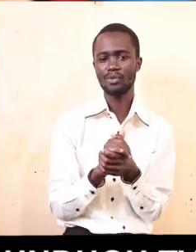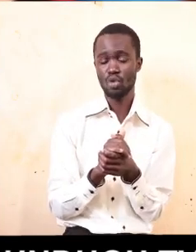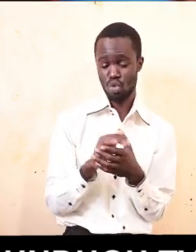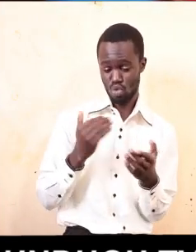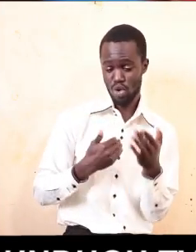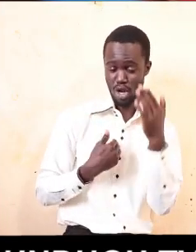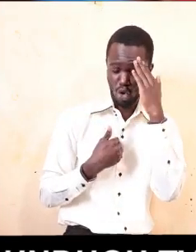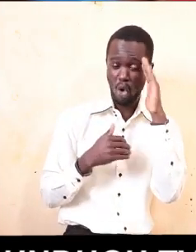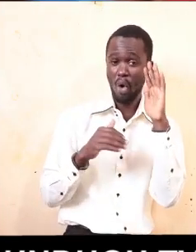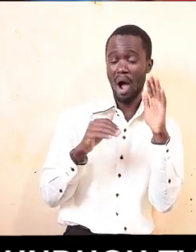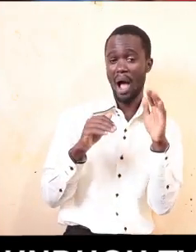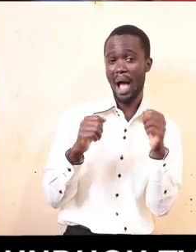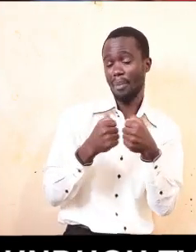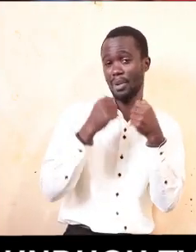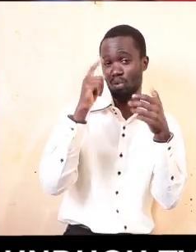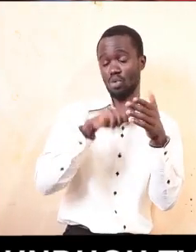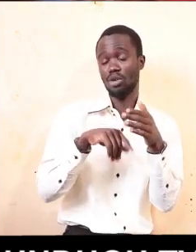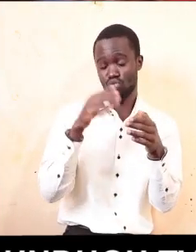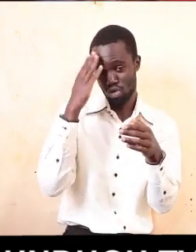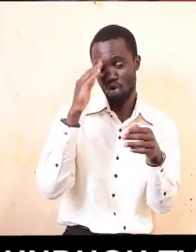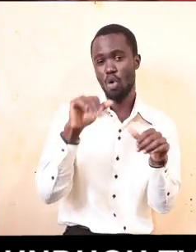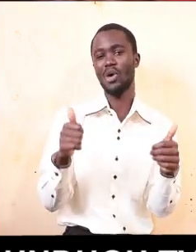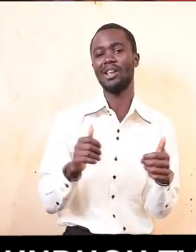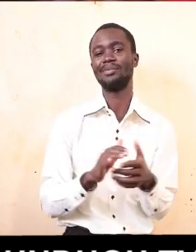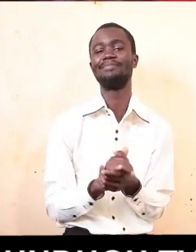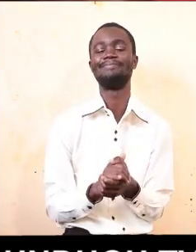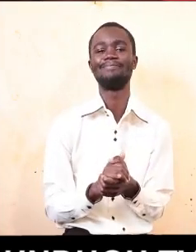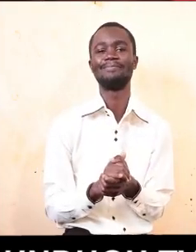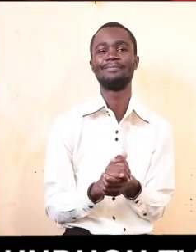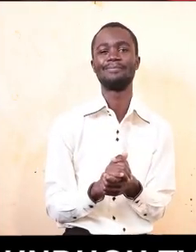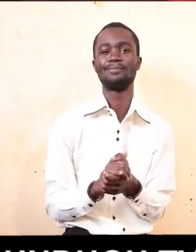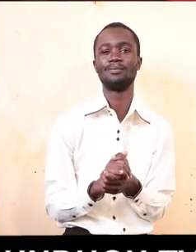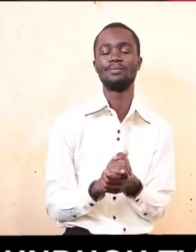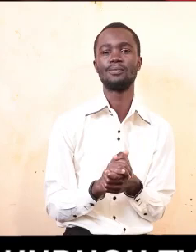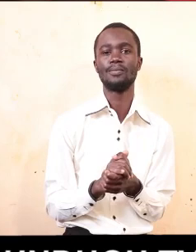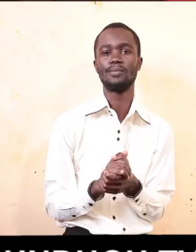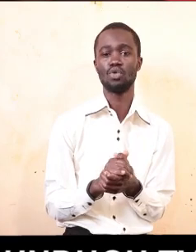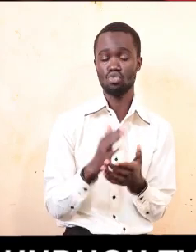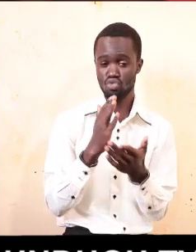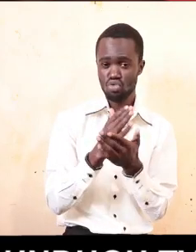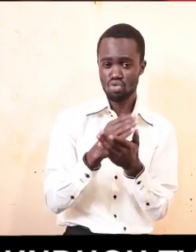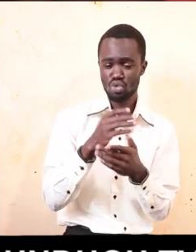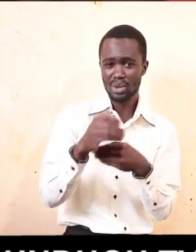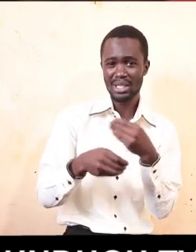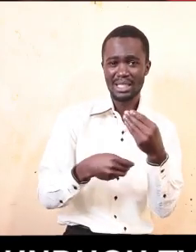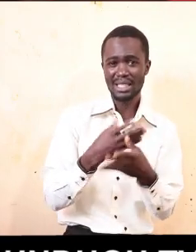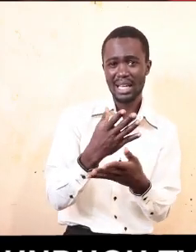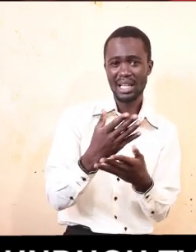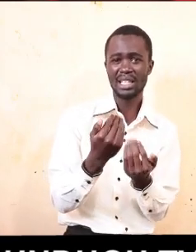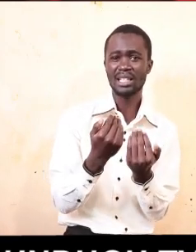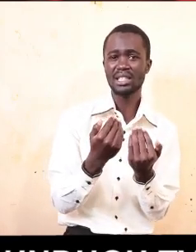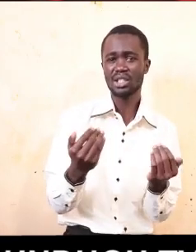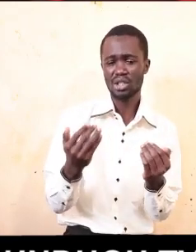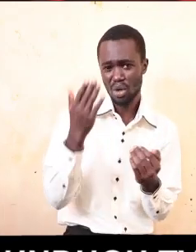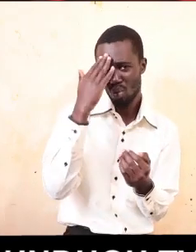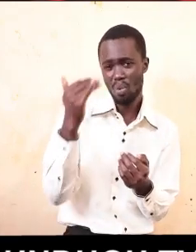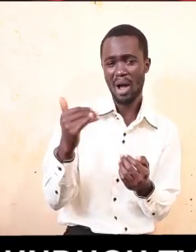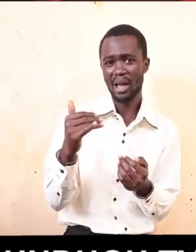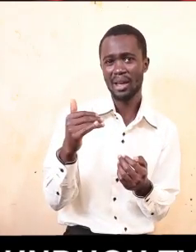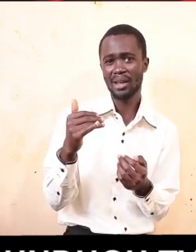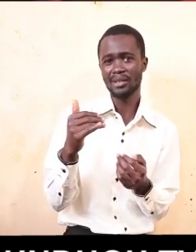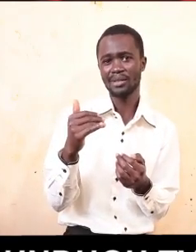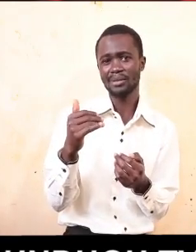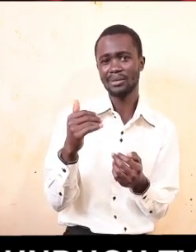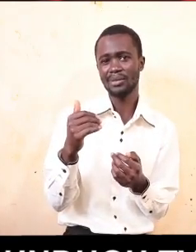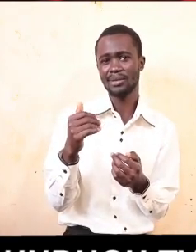vile Mungu alindeal na yeye. Kwa hivyo waliusa watoto kwa sababu walikuwa na